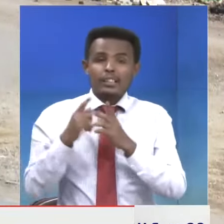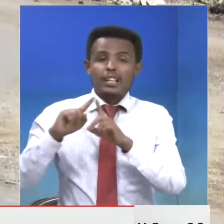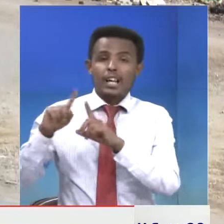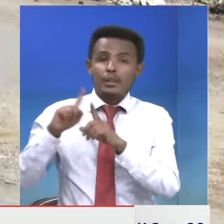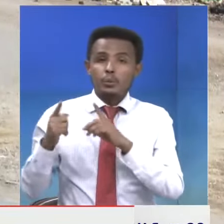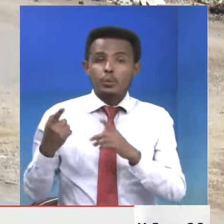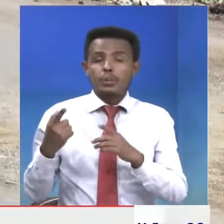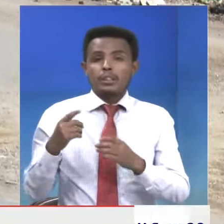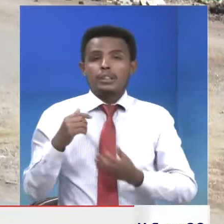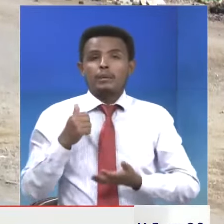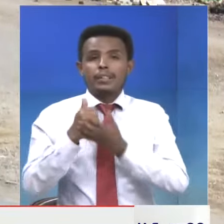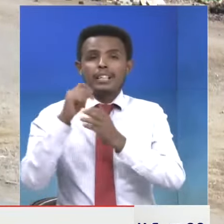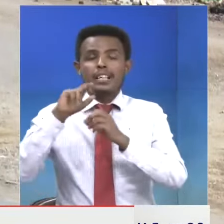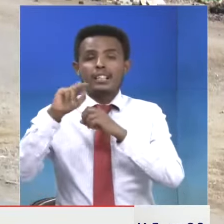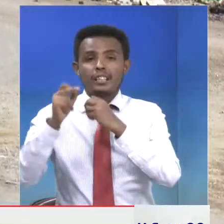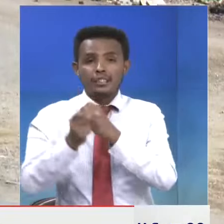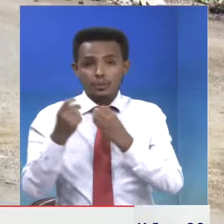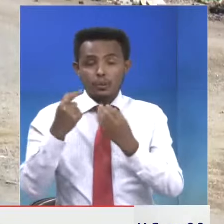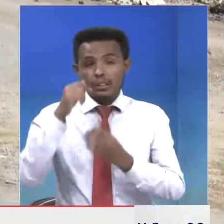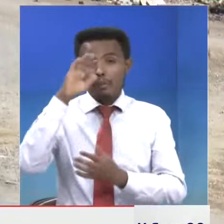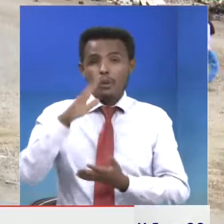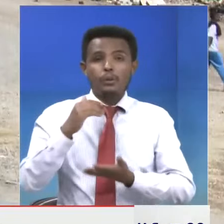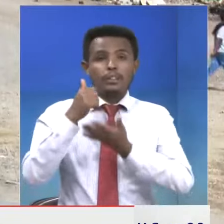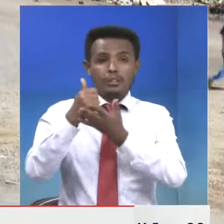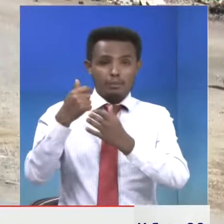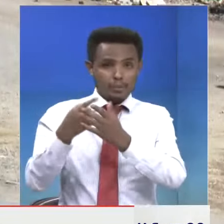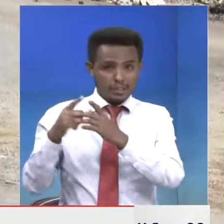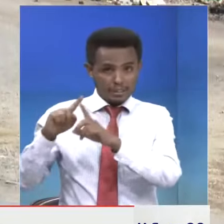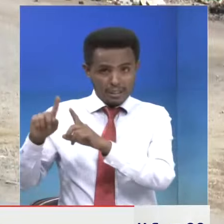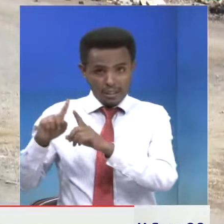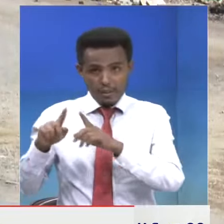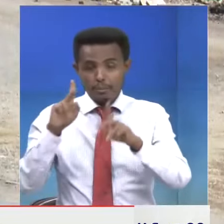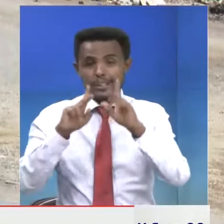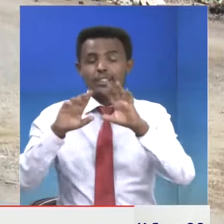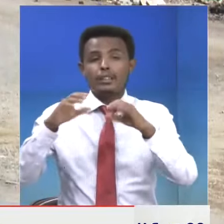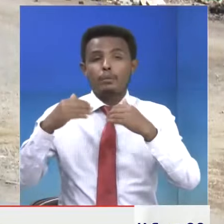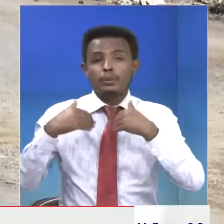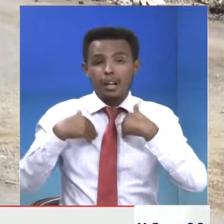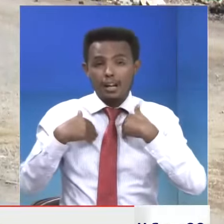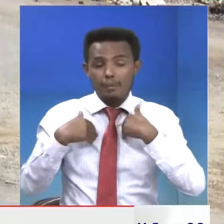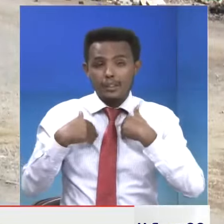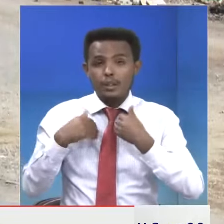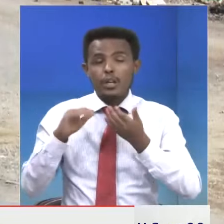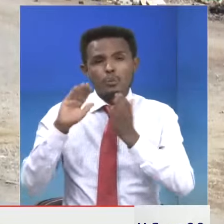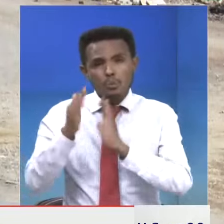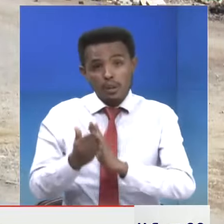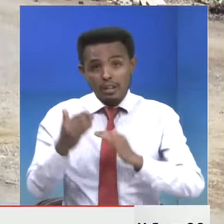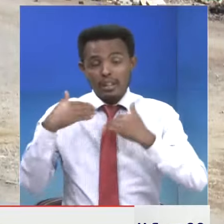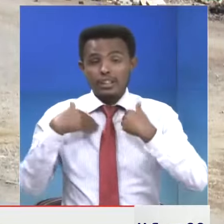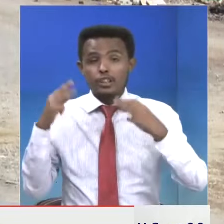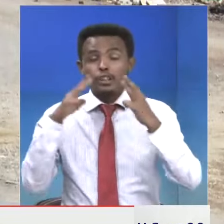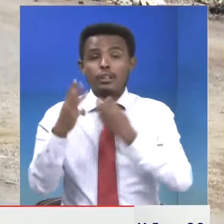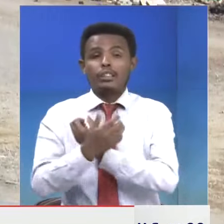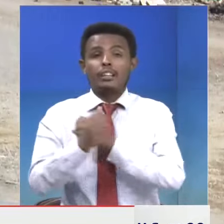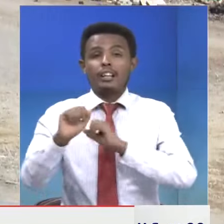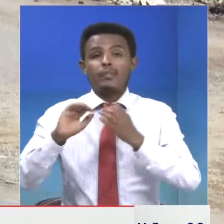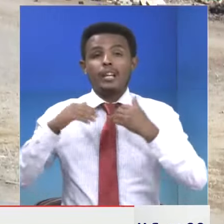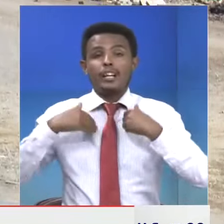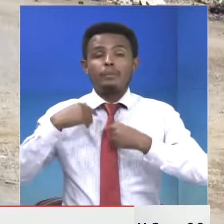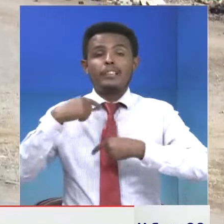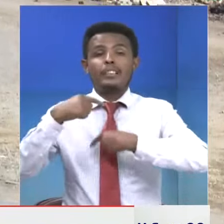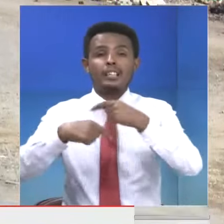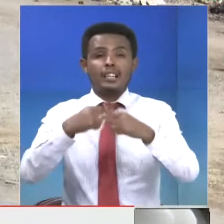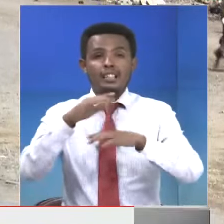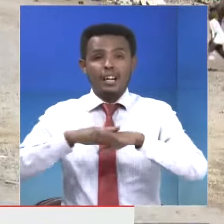የተለያዩ የሰብአዊ ድጋፎችን ወደ አካባቢ በማምጣት ህብረተሰቡ ከነበረበት የምግብ ጋፕ የተወሰነ ችግሩ እንዲቀረፍ እየደረገ ያለበት ሁኔታ አለ። ያም ሆኖ